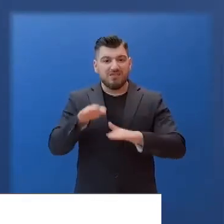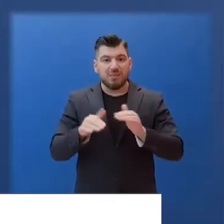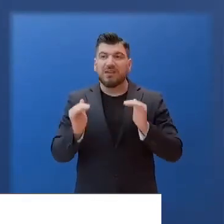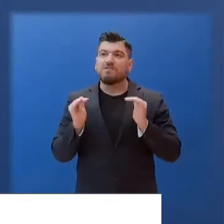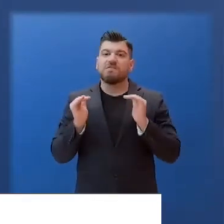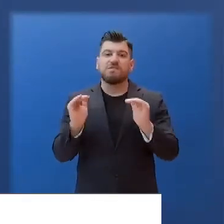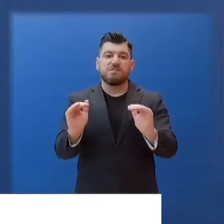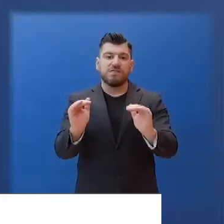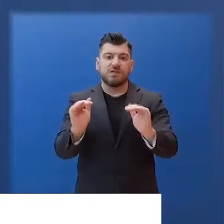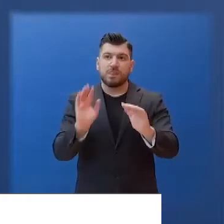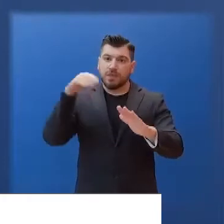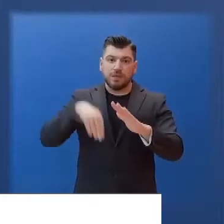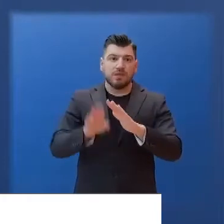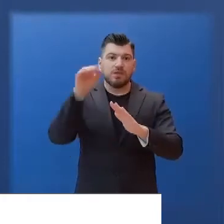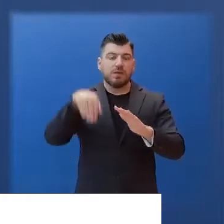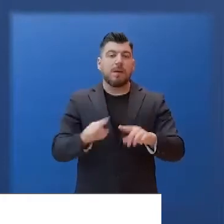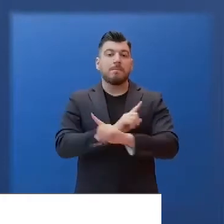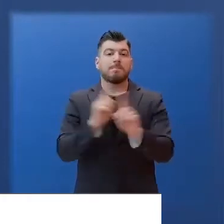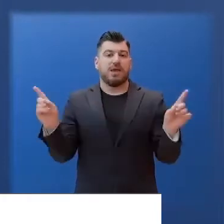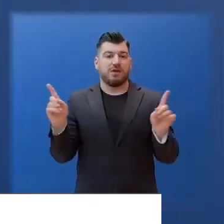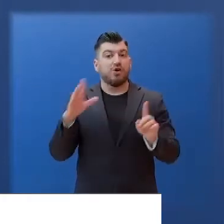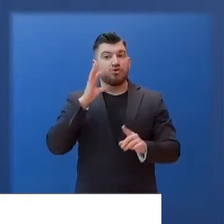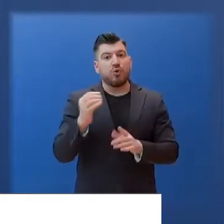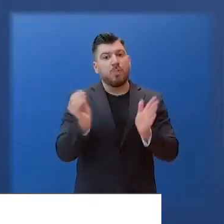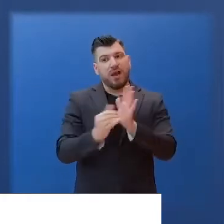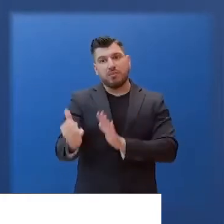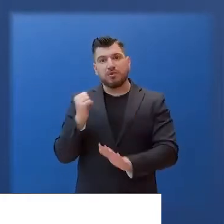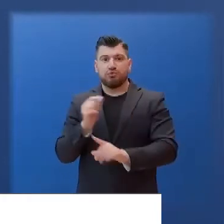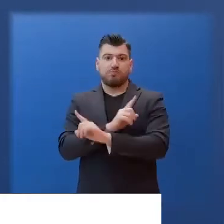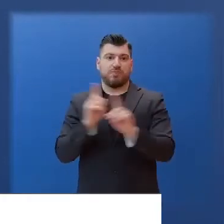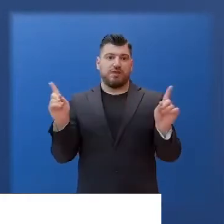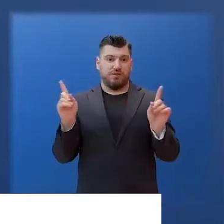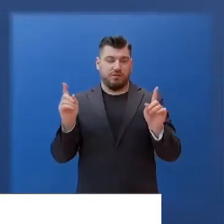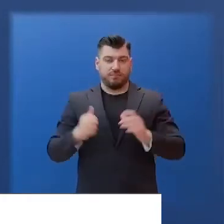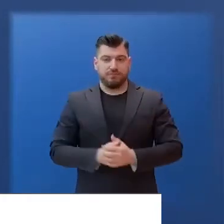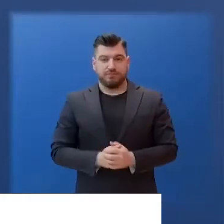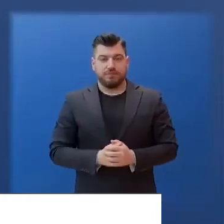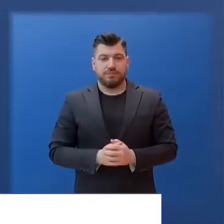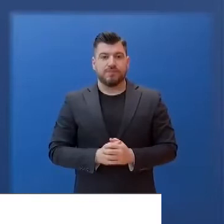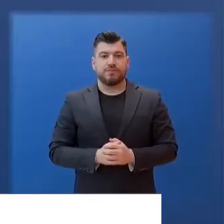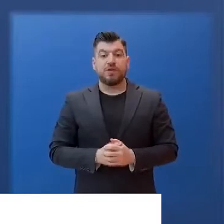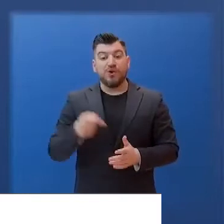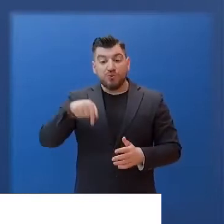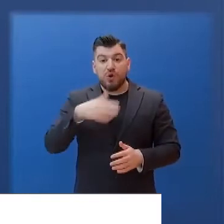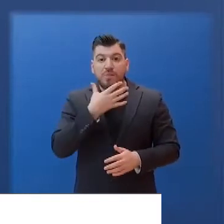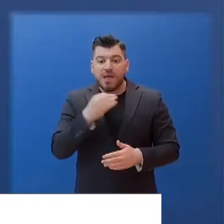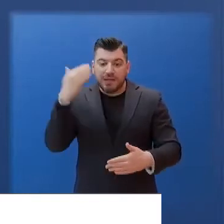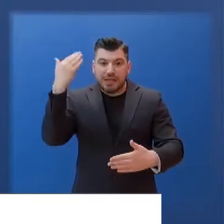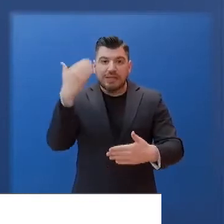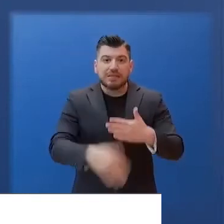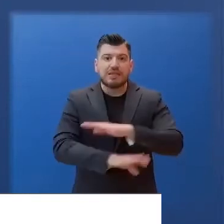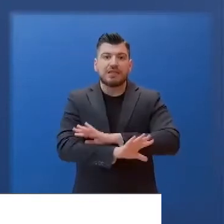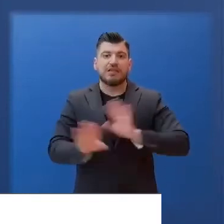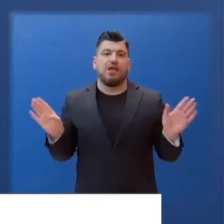ώστε να ακολουθήσουν με ασφάλεια και χωρίς κανένα πισωγύρισμα τα επόμενα. Είμαστε στην αρχή του τέλους και όχι στο τέλος